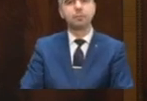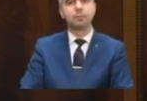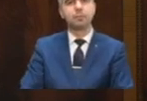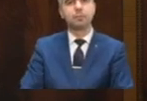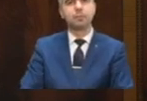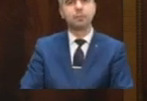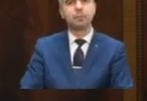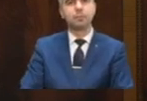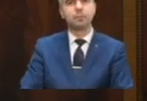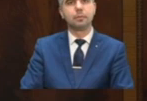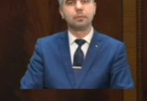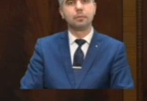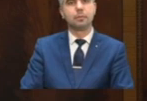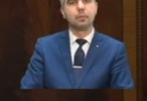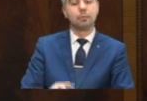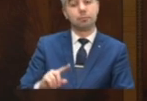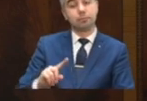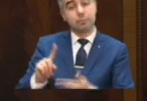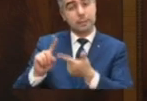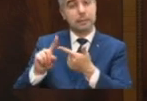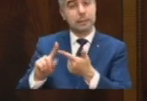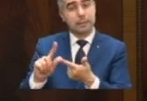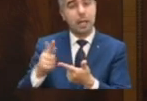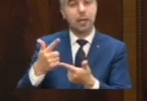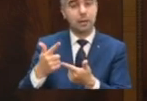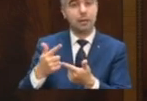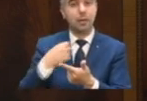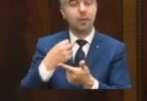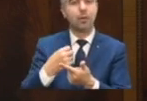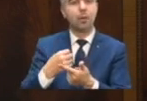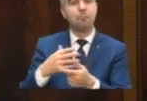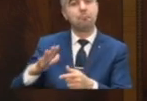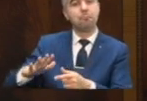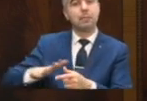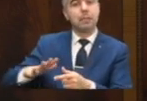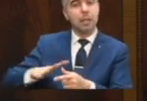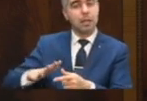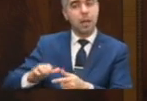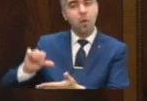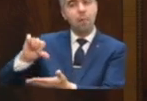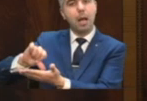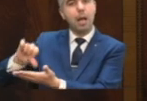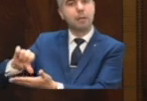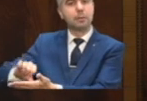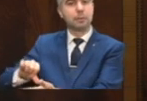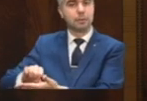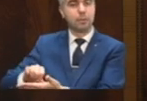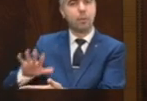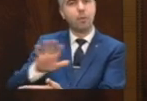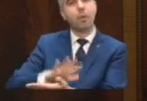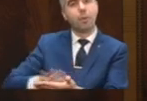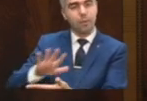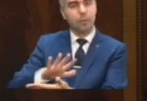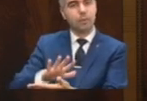وآتي إلى المدن والمراكز الحضرية، ولن أتكلم عن أمور مهمة وهي المؤطرة